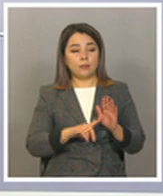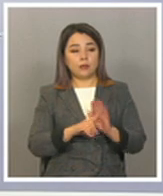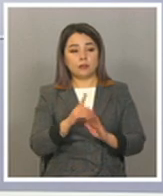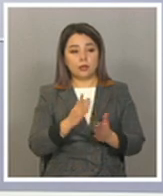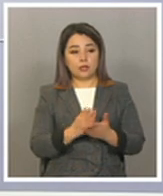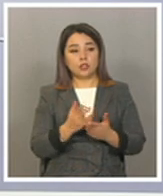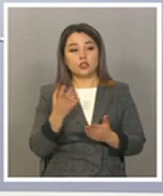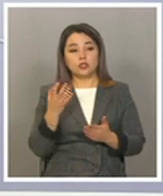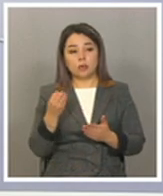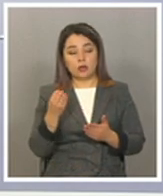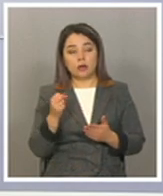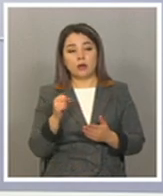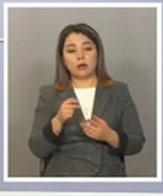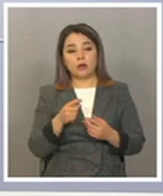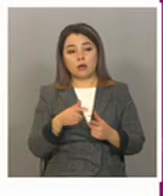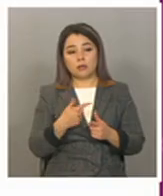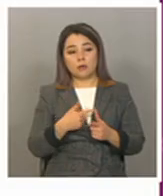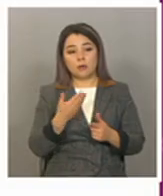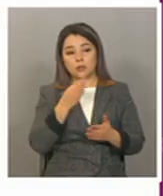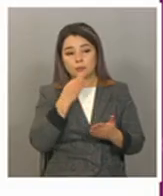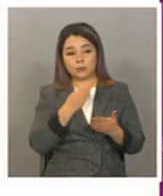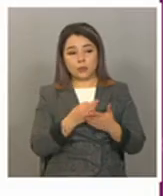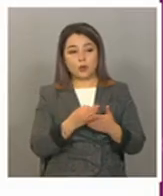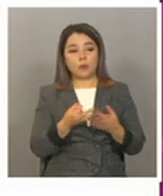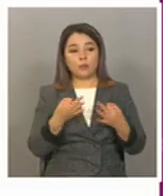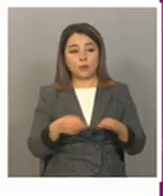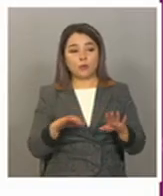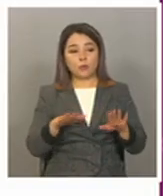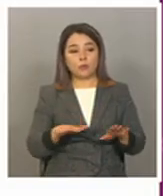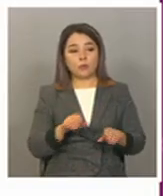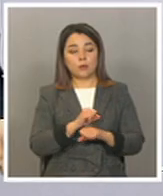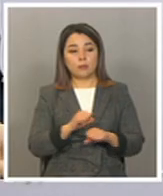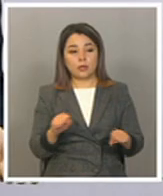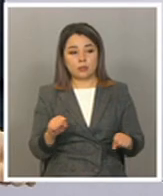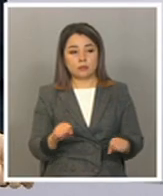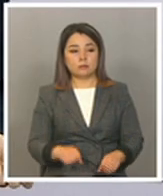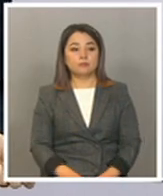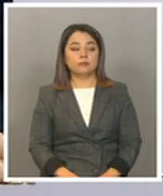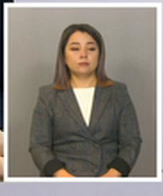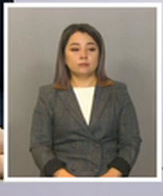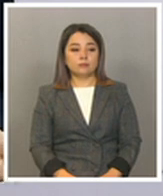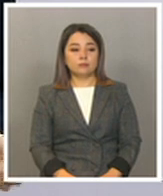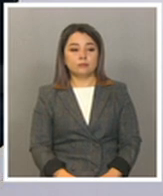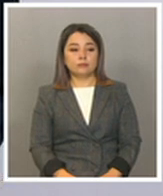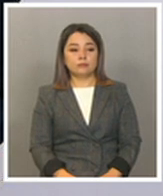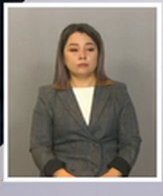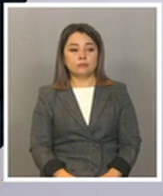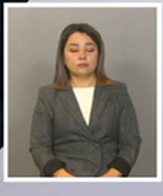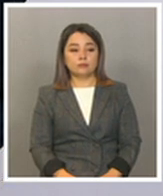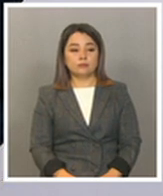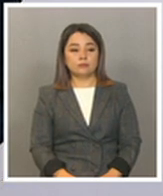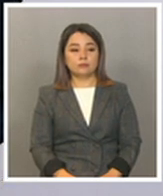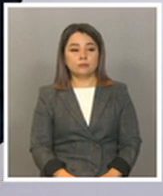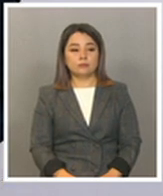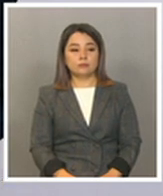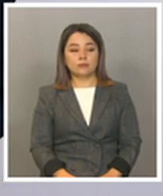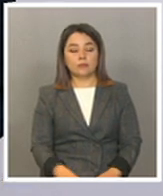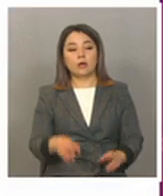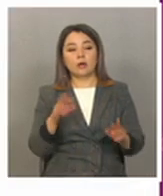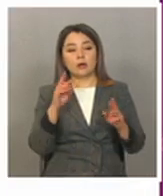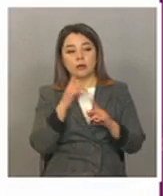Және айнымалының атауында бос орын болмайды. Келесі тапсырма. Қатені